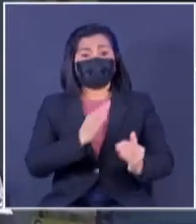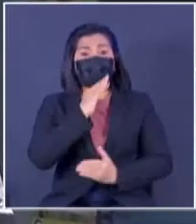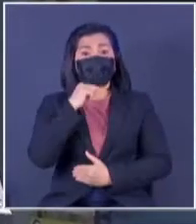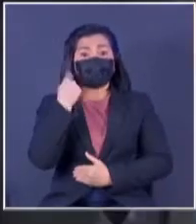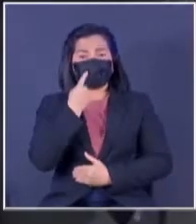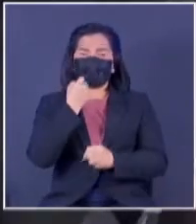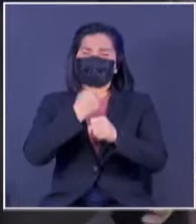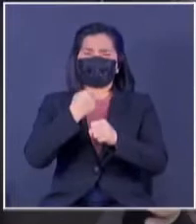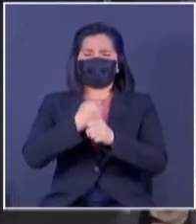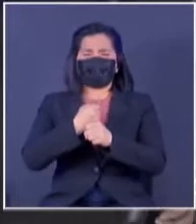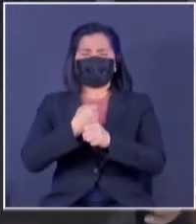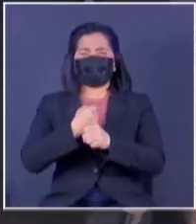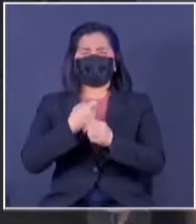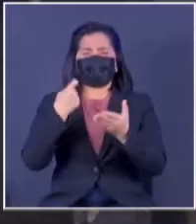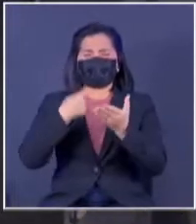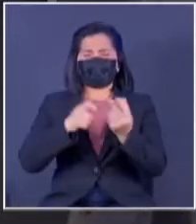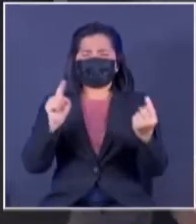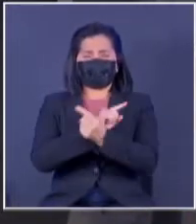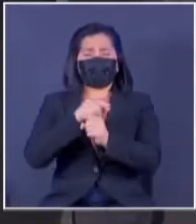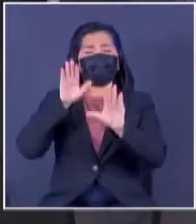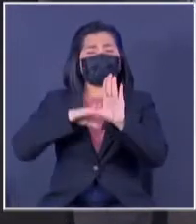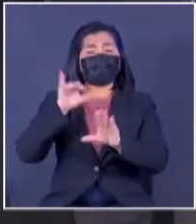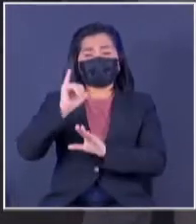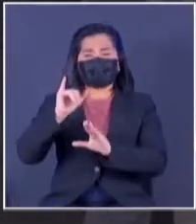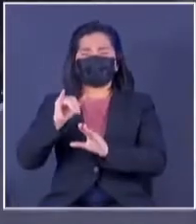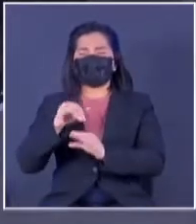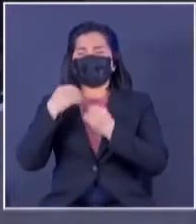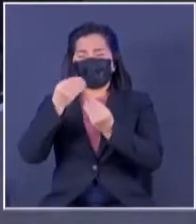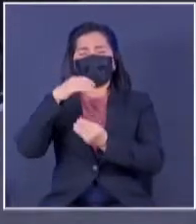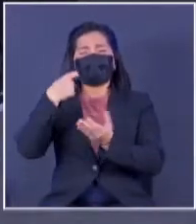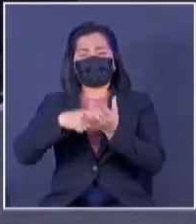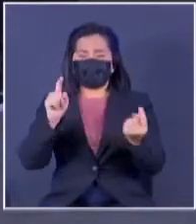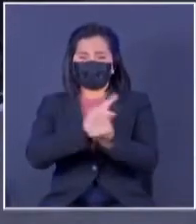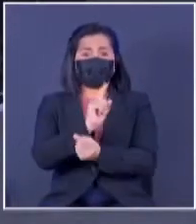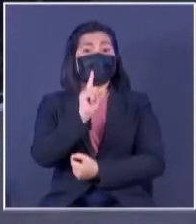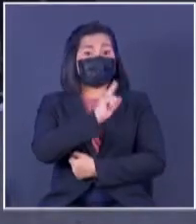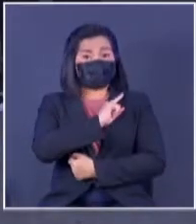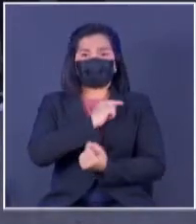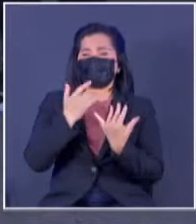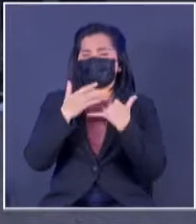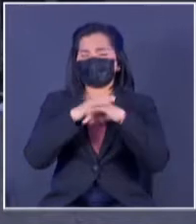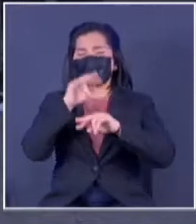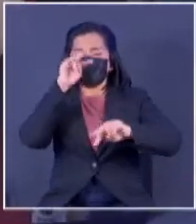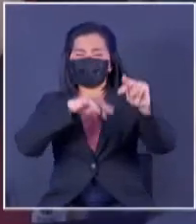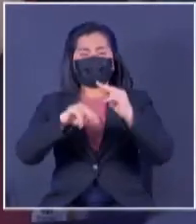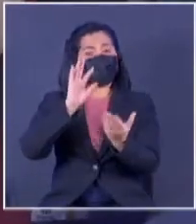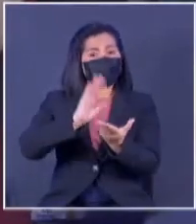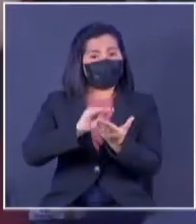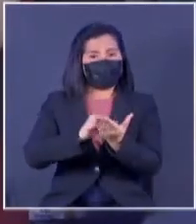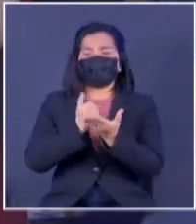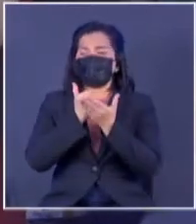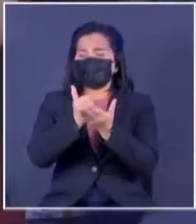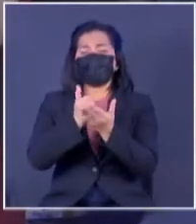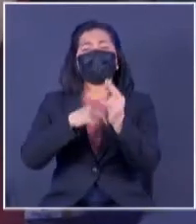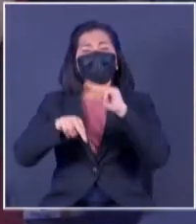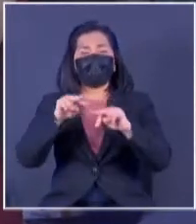นี้ยังไม่ได้ขึ้นทะเบียนนะครับให้ทางสำนักงานประกันสังคมในพื้นที่เนี่ยรับผิดชอบประสานไปตรวจสอบแล้วก็ไปอำนวยความ